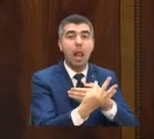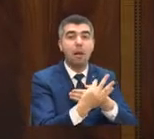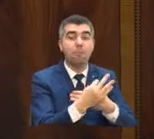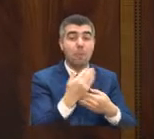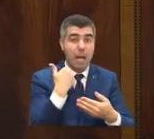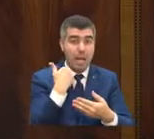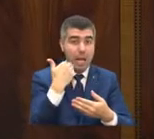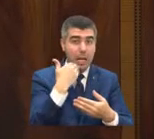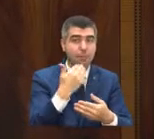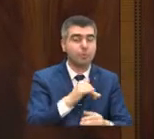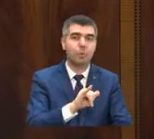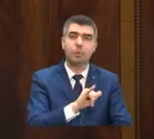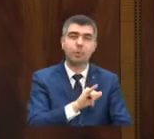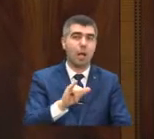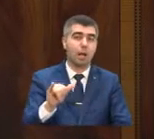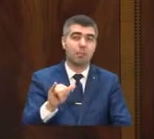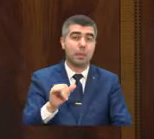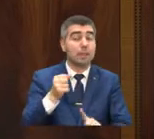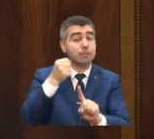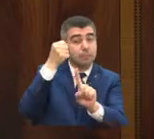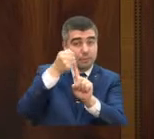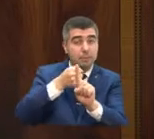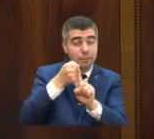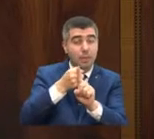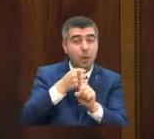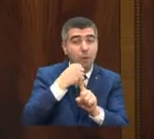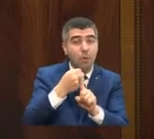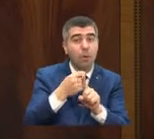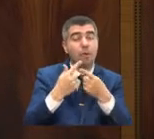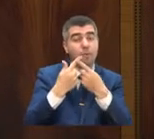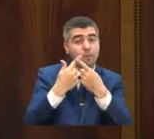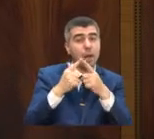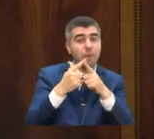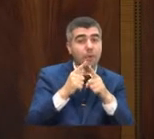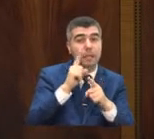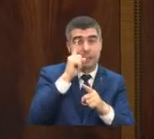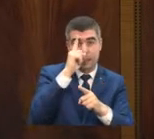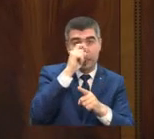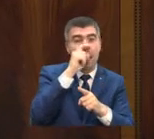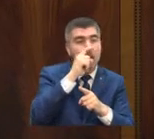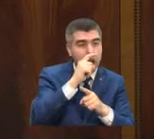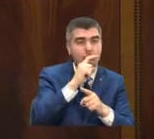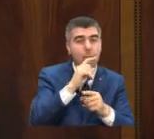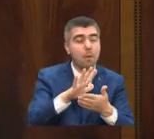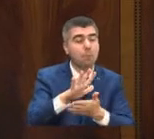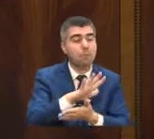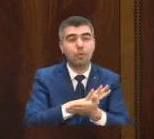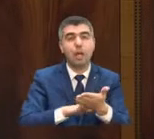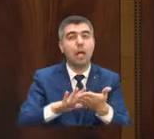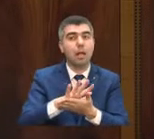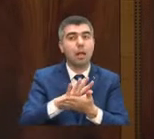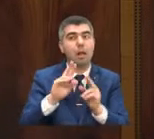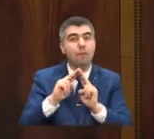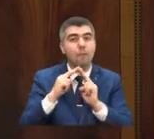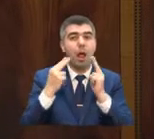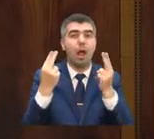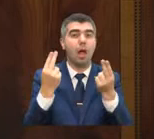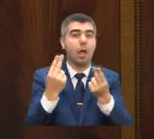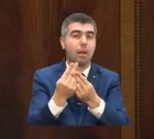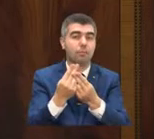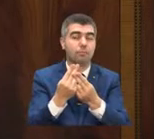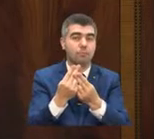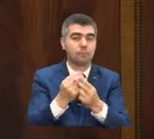وإيجابيات فإنها تحمل معها في نفس الوقت مآسي وآلام للشعوب. السيد الرئيس